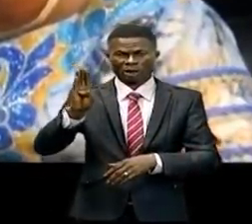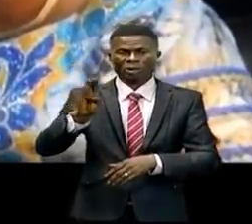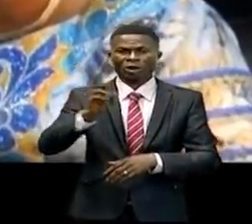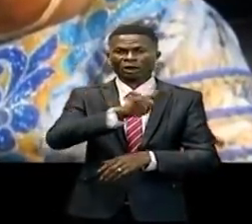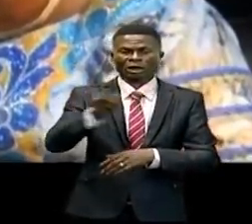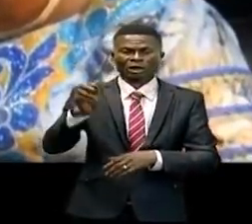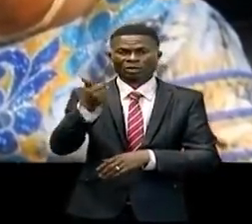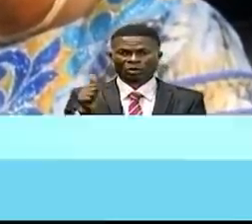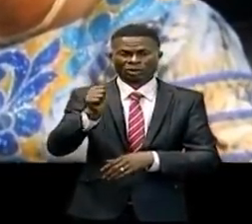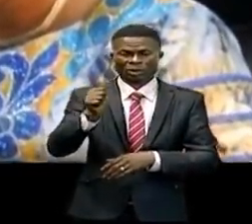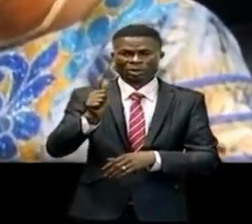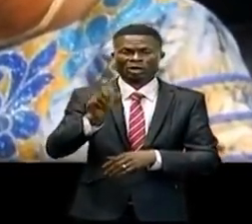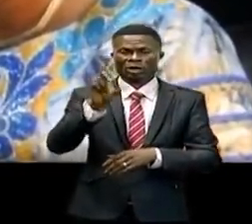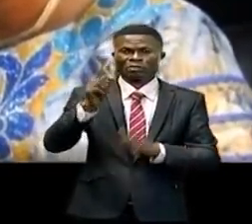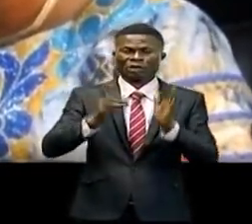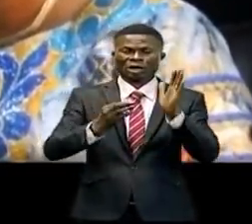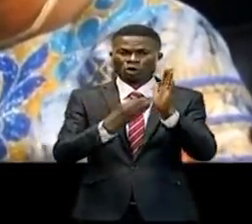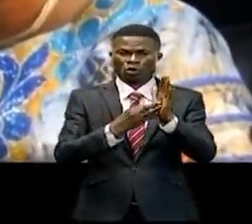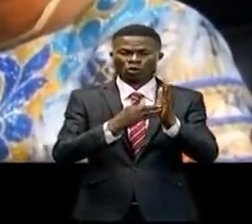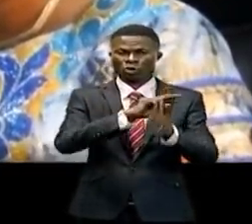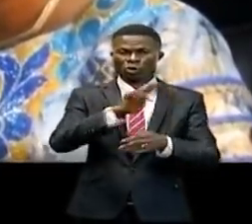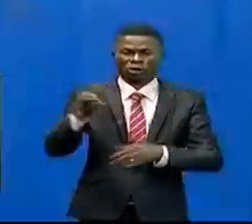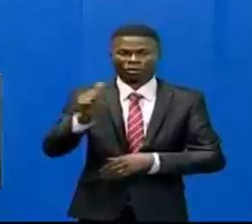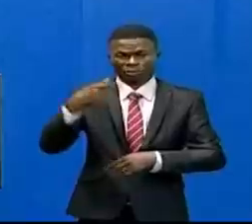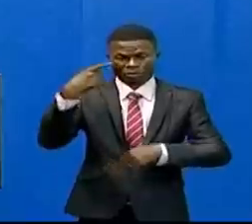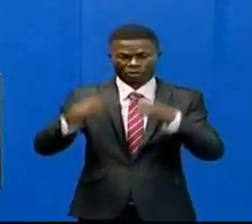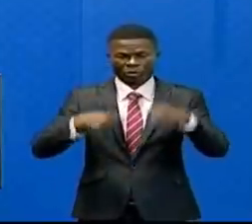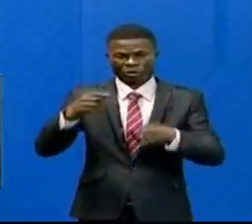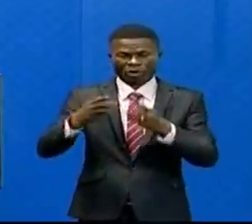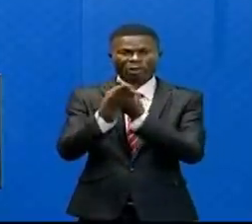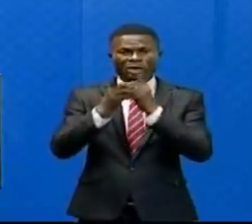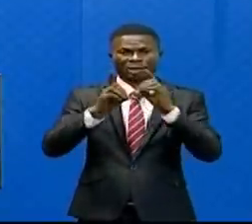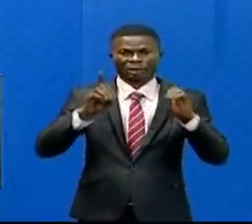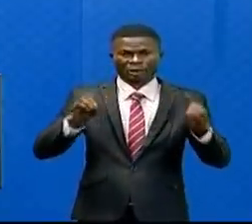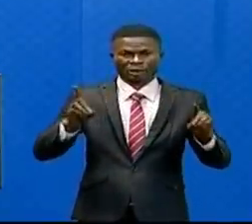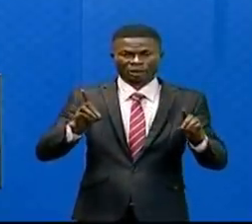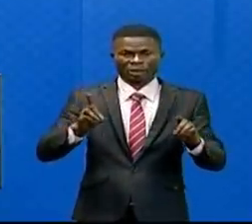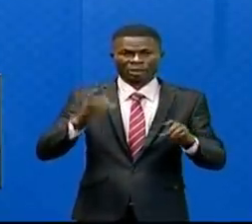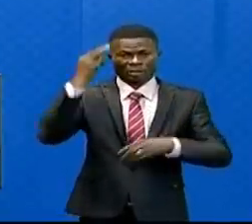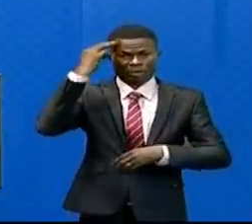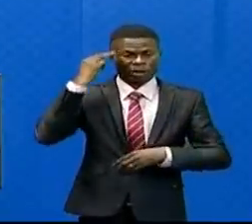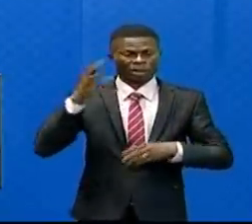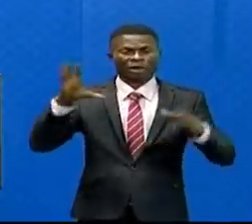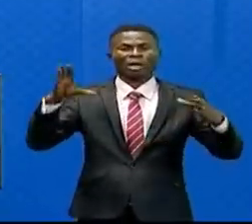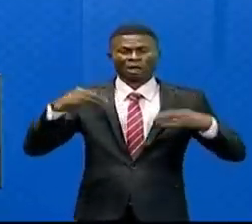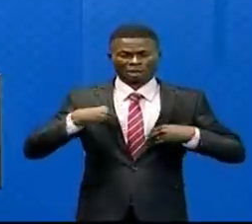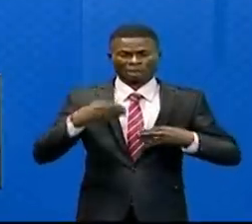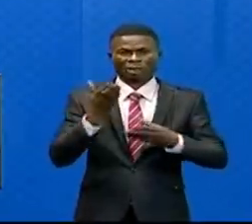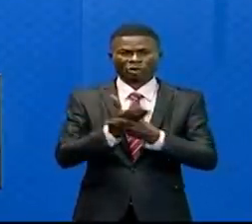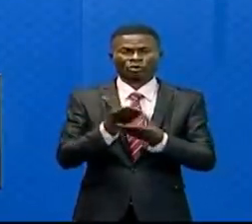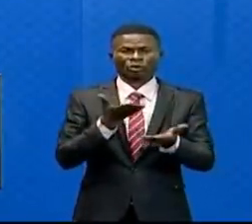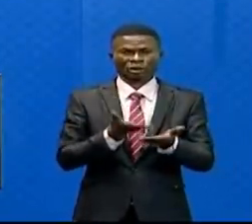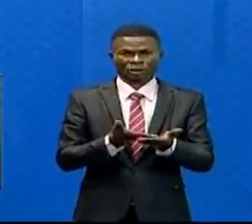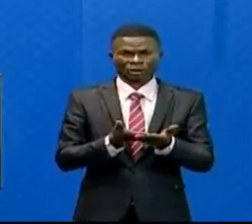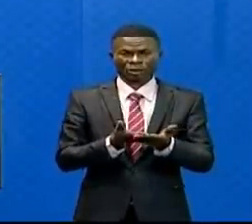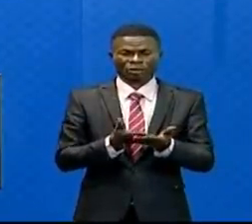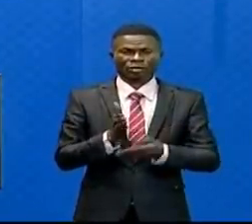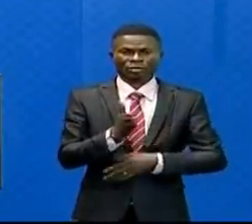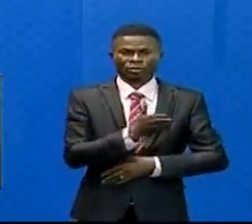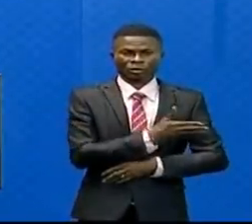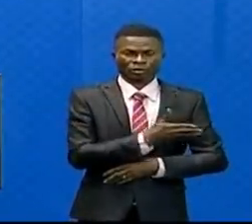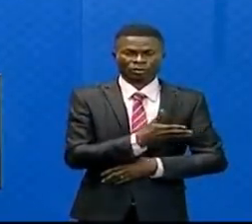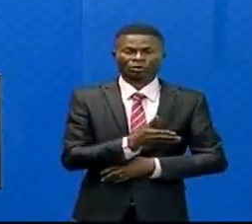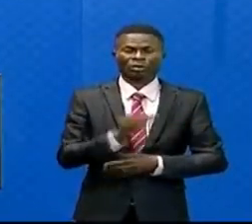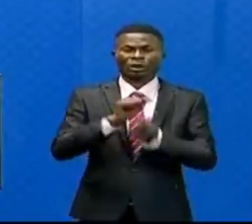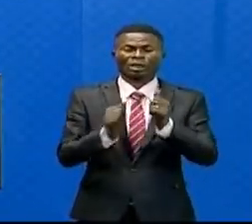14/CADMIN/COM-PME/2010 du 20 août 2010. Après débat et délibération, le Conseil a adopté ces dossiers. Dernier